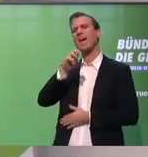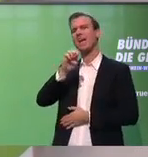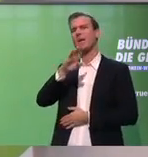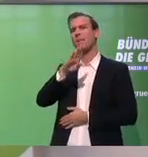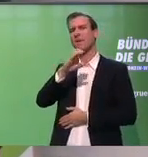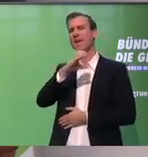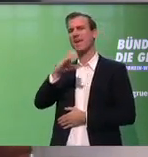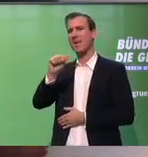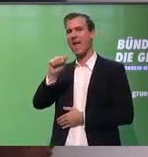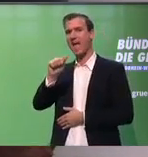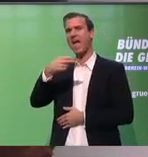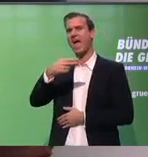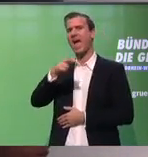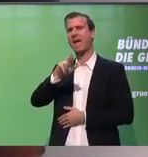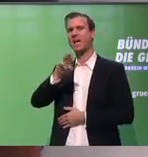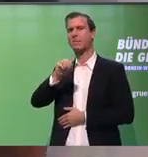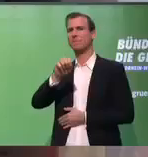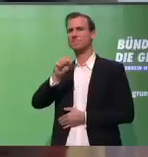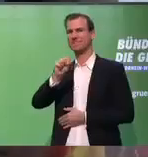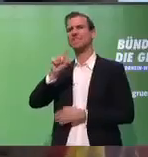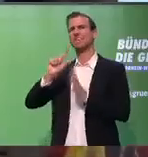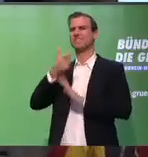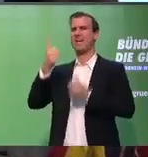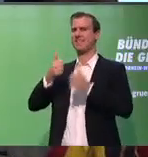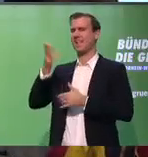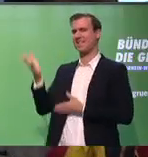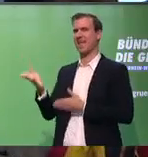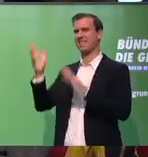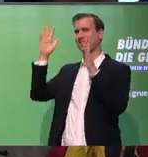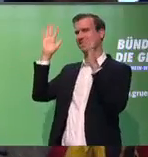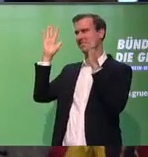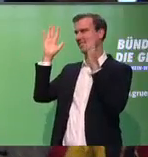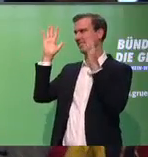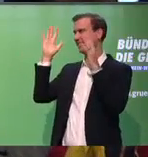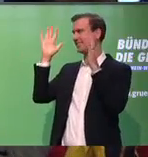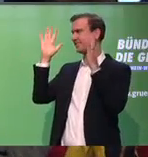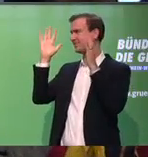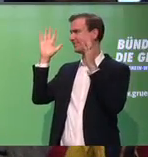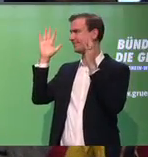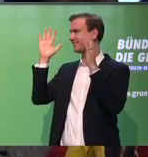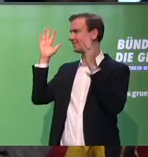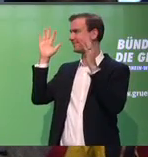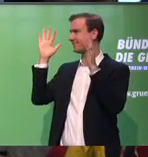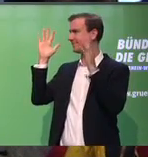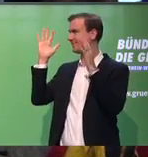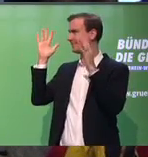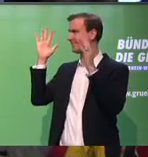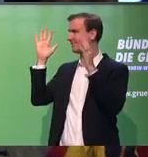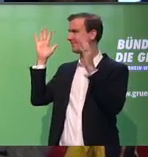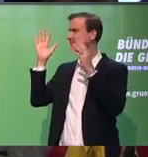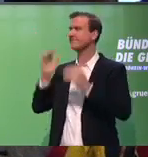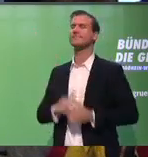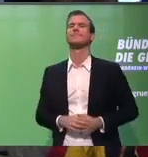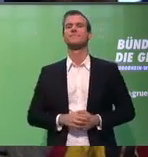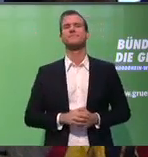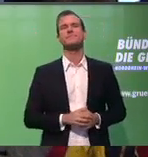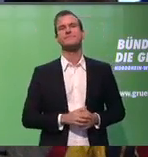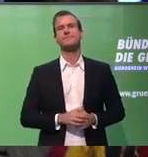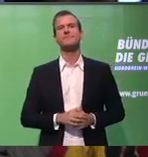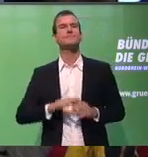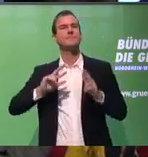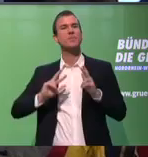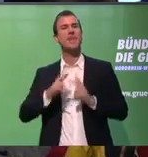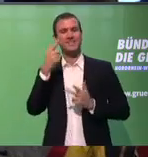zweite Kandidatin. Applaus Unsere